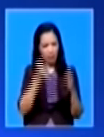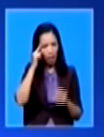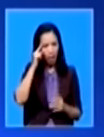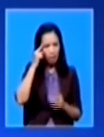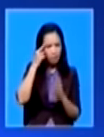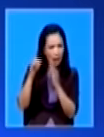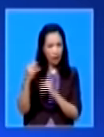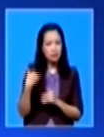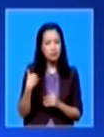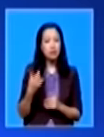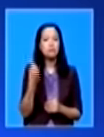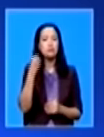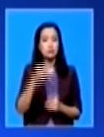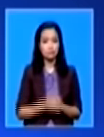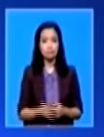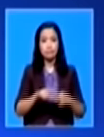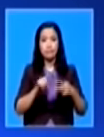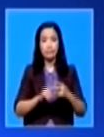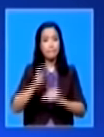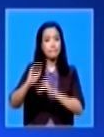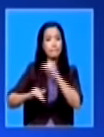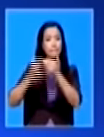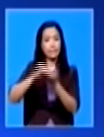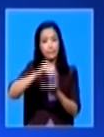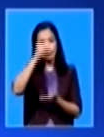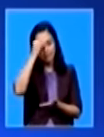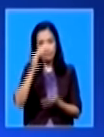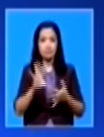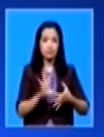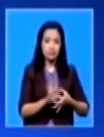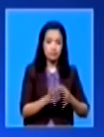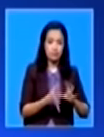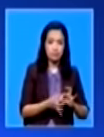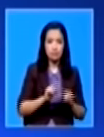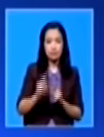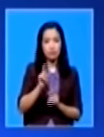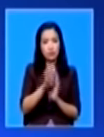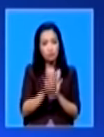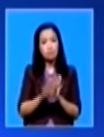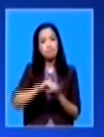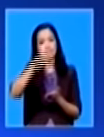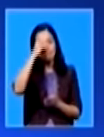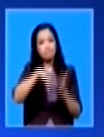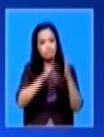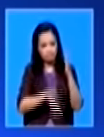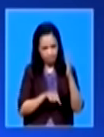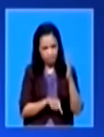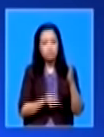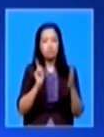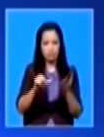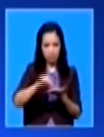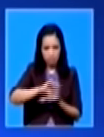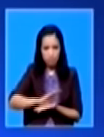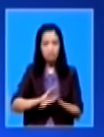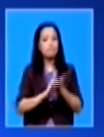ต้แล้วก็เรื่องอะไรอันที่สองเรื่องการพัฒนาการศึกษาเรื่องกีฬาเรื่องต่างๆระบบการศึกษาข้างใต้มันยังต้องปรับเข้าหากัน